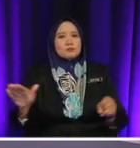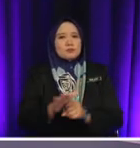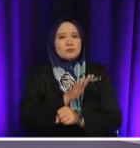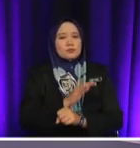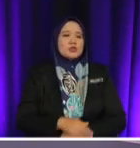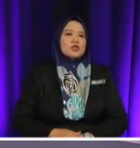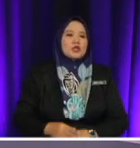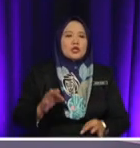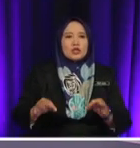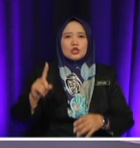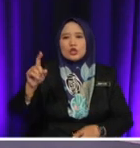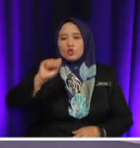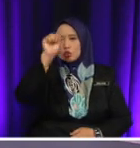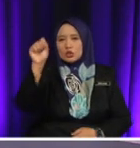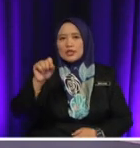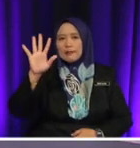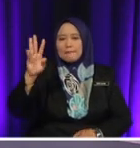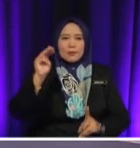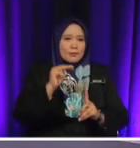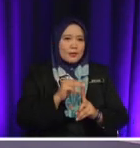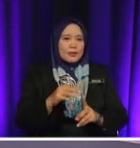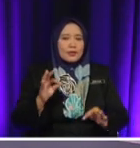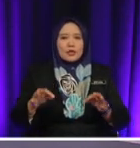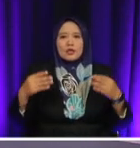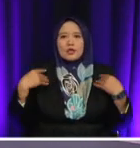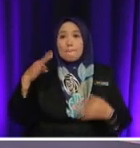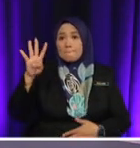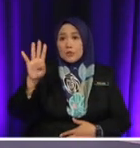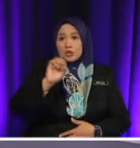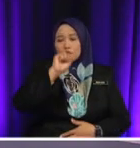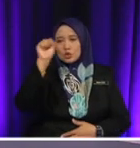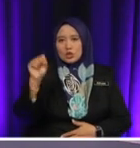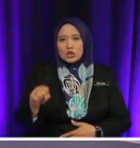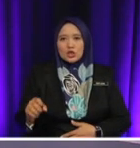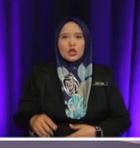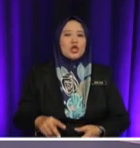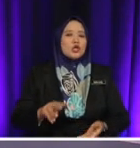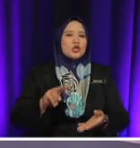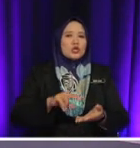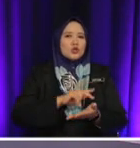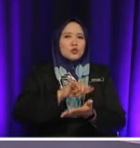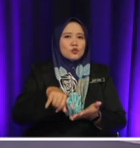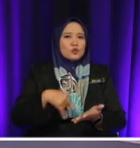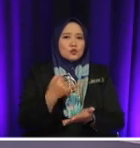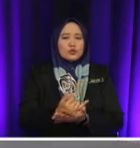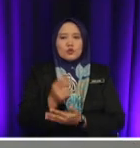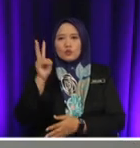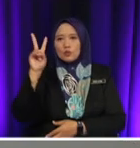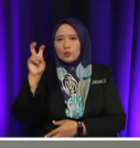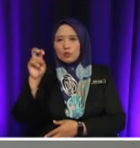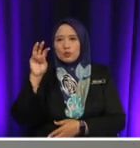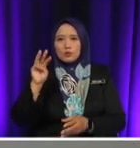markah Oke untuk empat soalan jumlah markahnya 20 markah okey kita tengok yang pertamaitu KPS